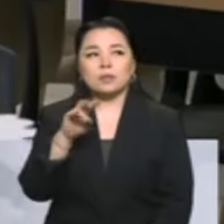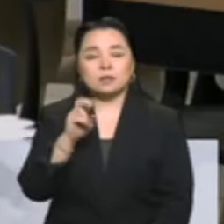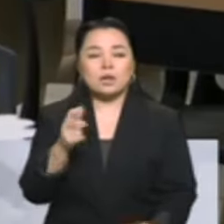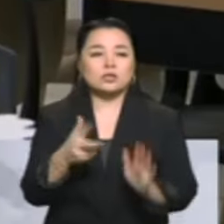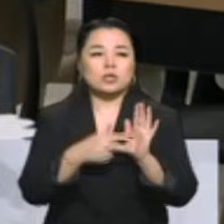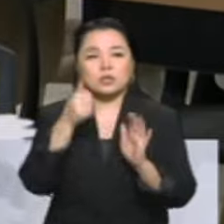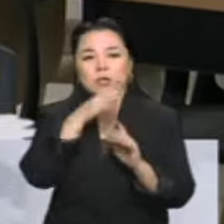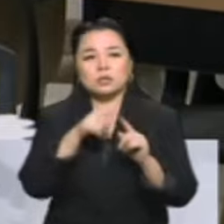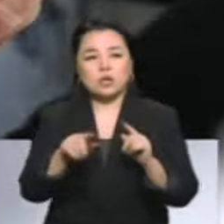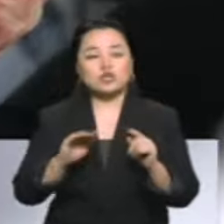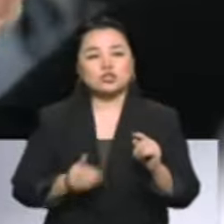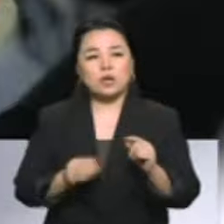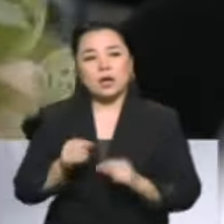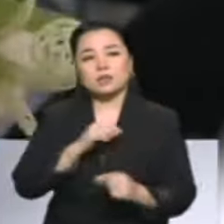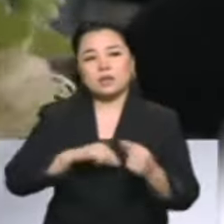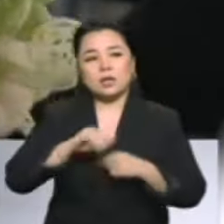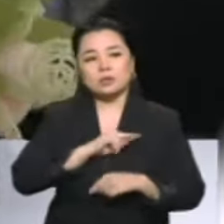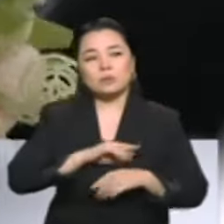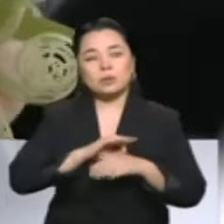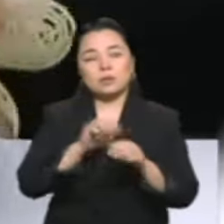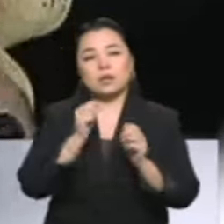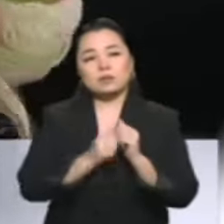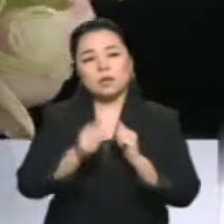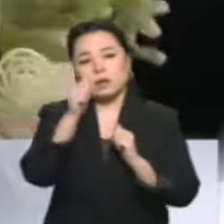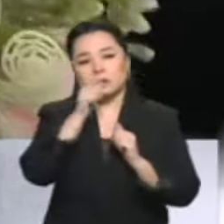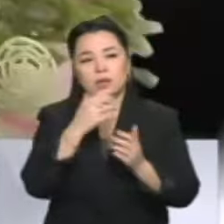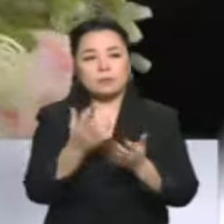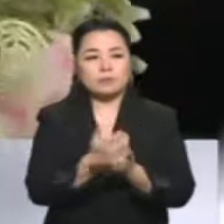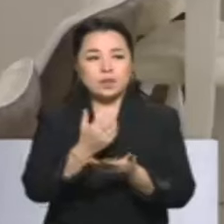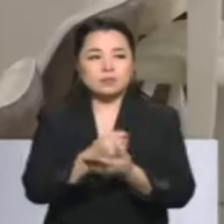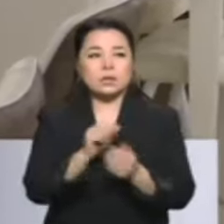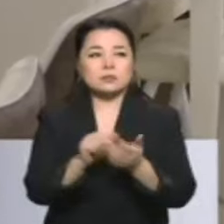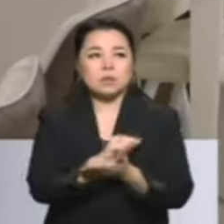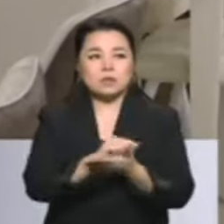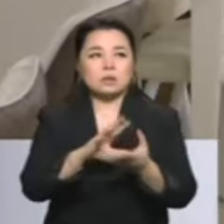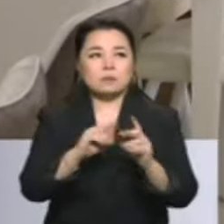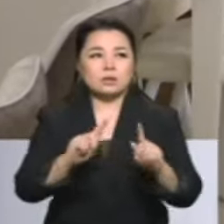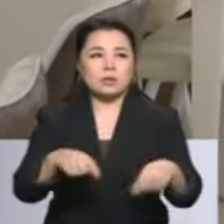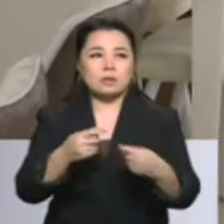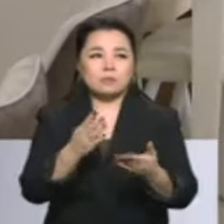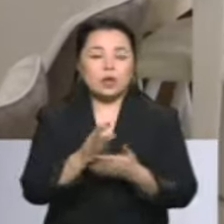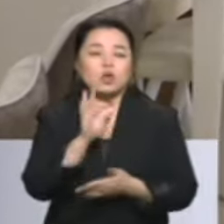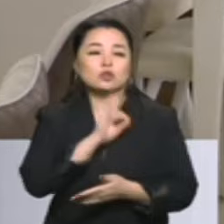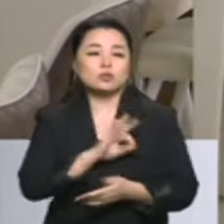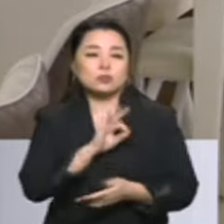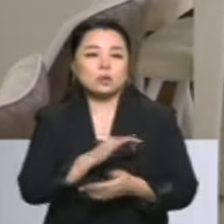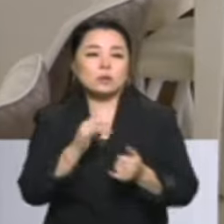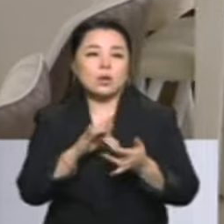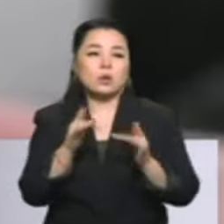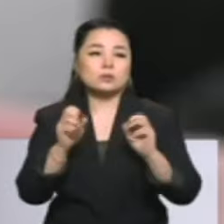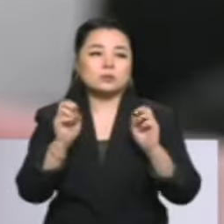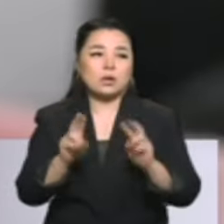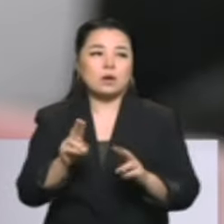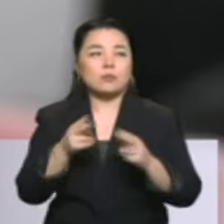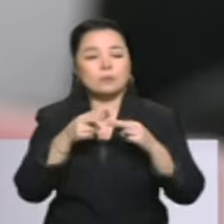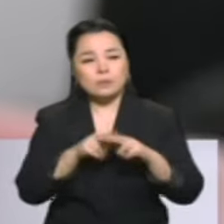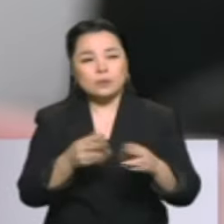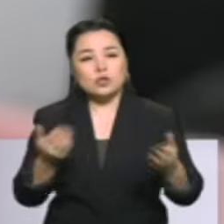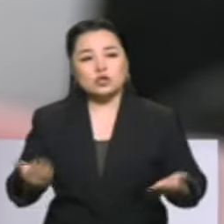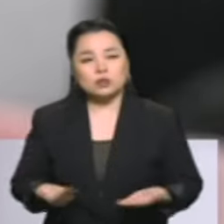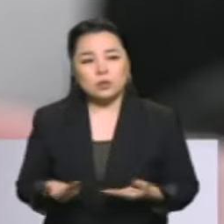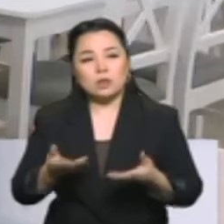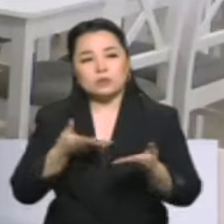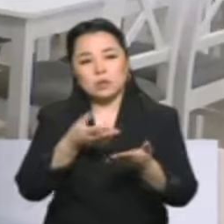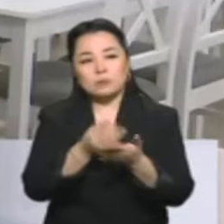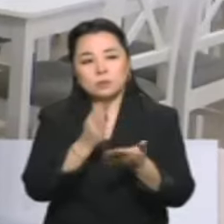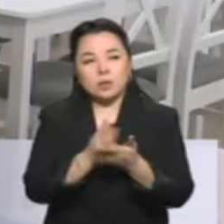8 жылдан бері жеке кәсіппен айналысады. Алтай сайын кірістері туралы декларация тапсырады. Қазір тұтынушылардан онлайнда қолма-қолда төлем